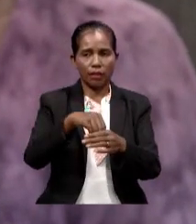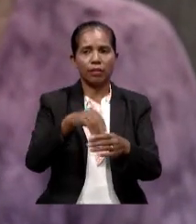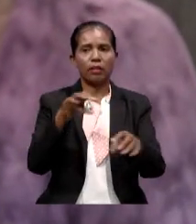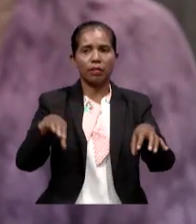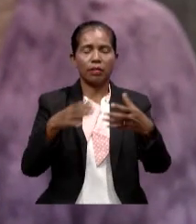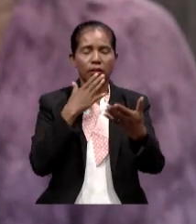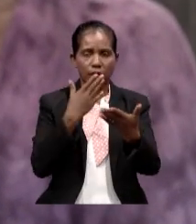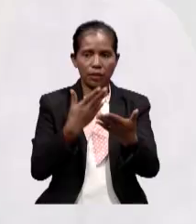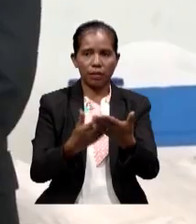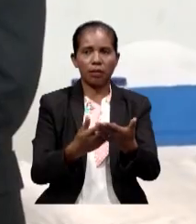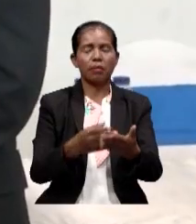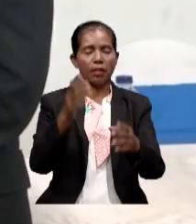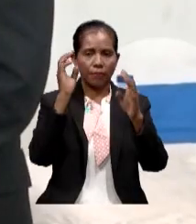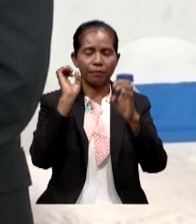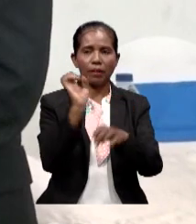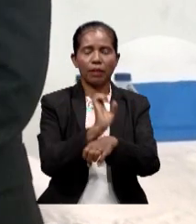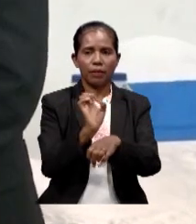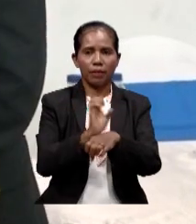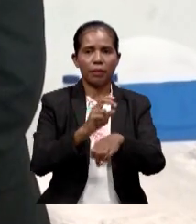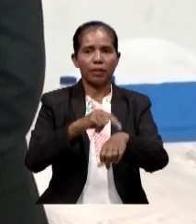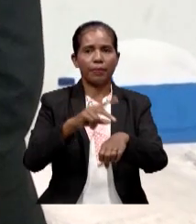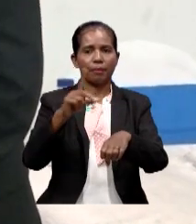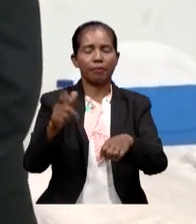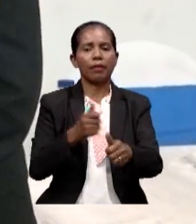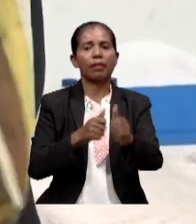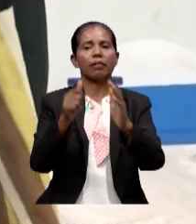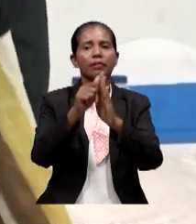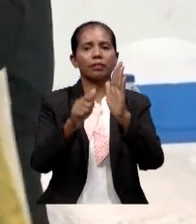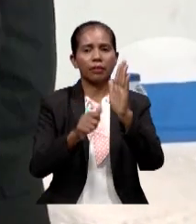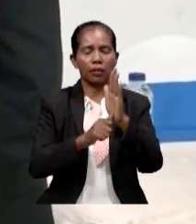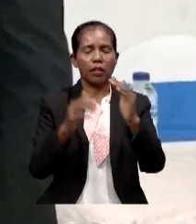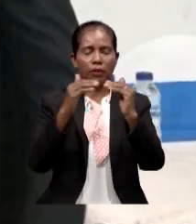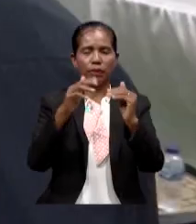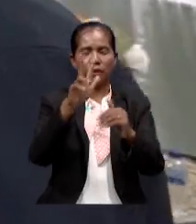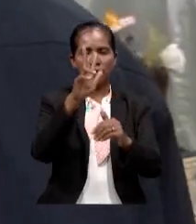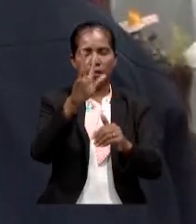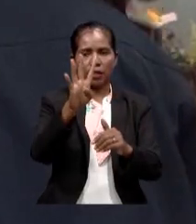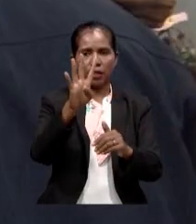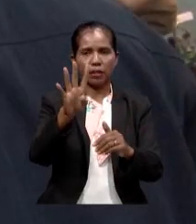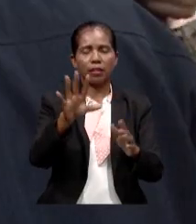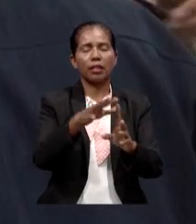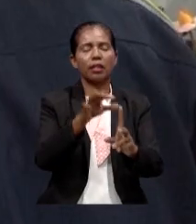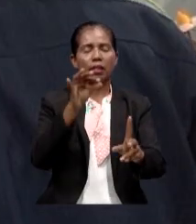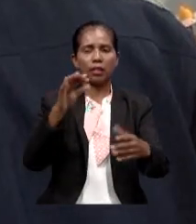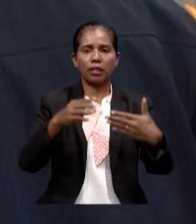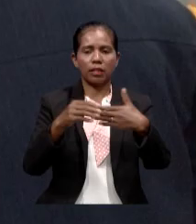cu risai autor ba economia națională. Tira zenda e congresul da Hatne, se hili mos lideranța fom,